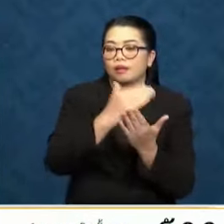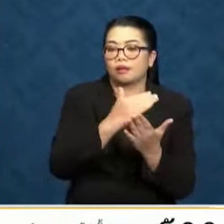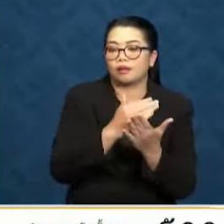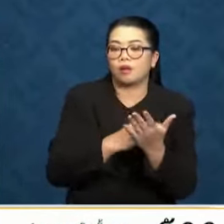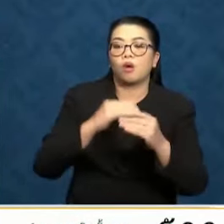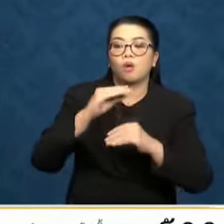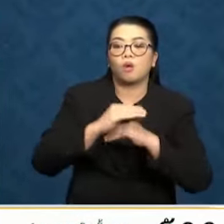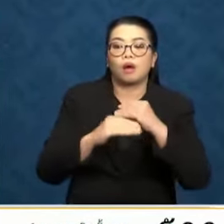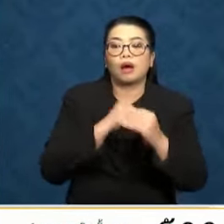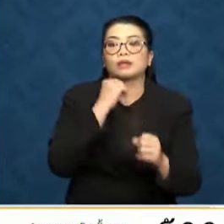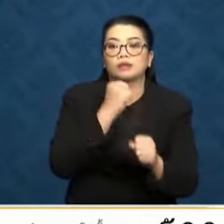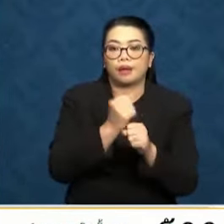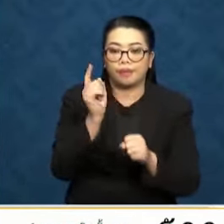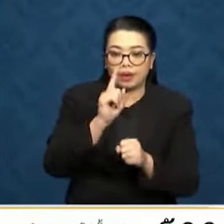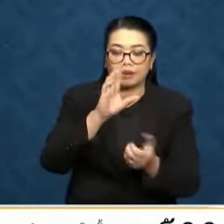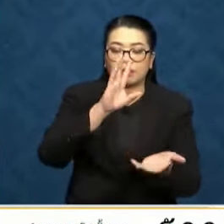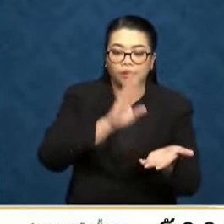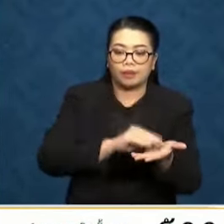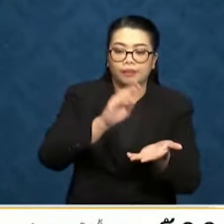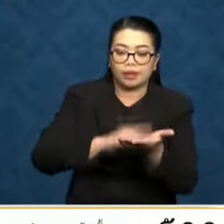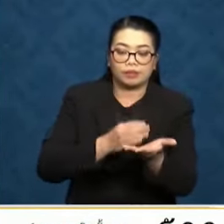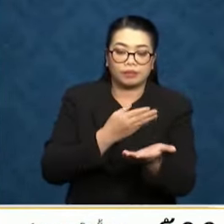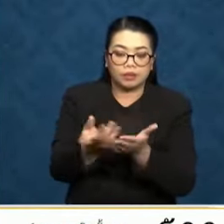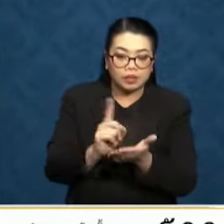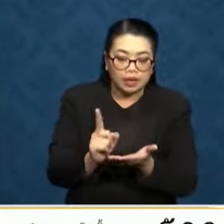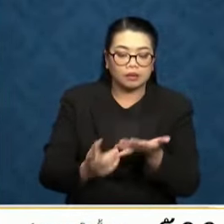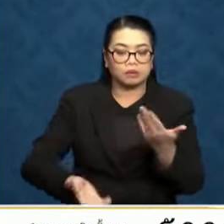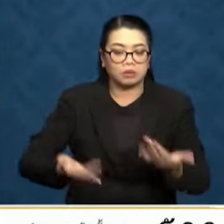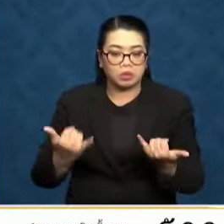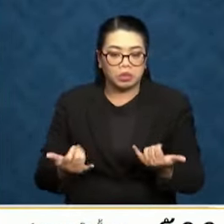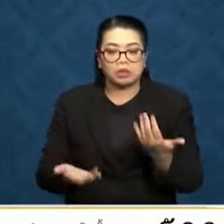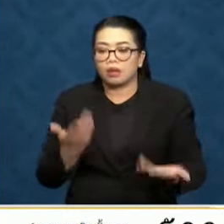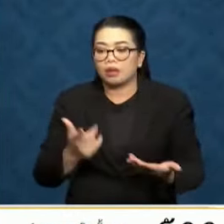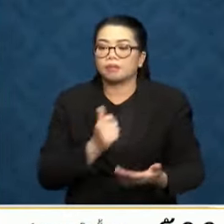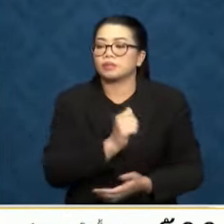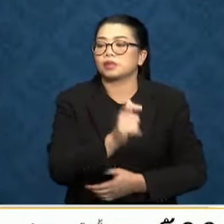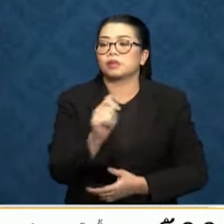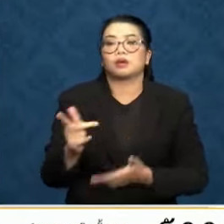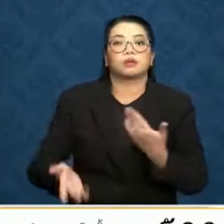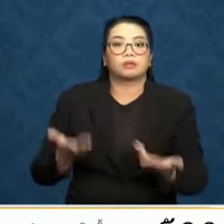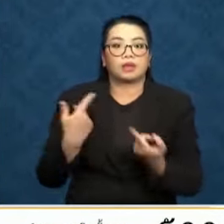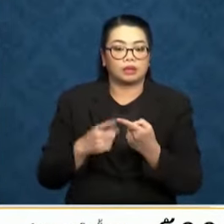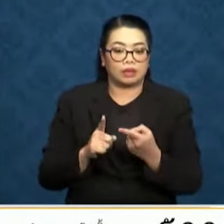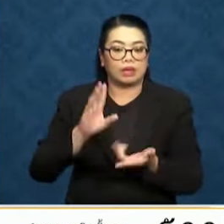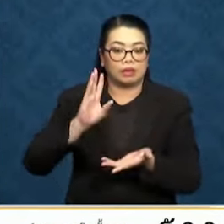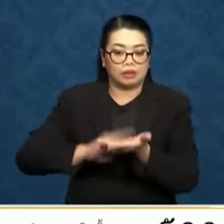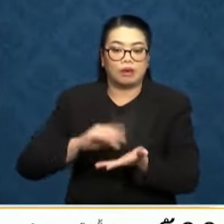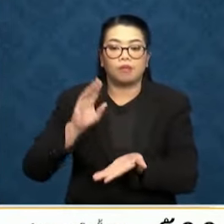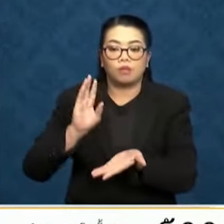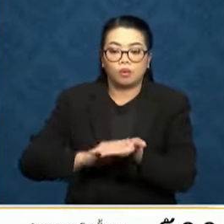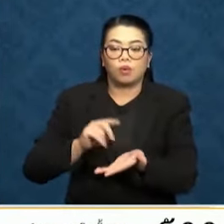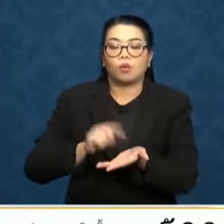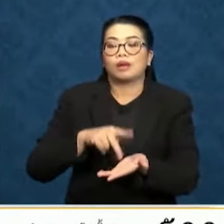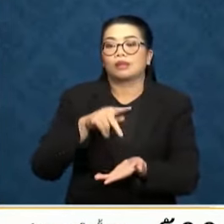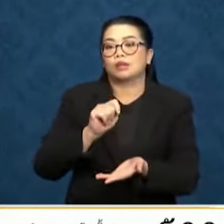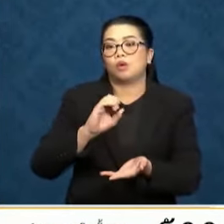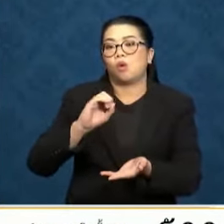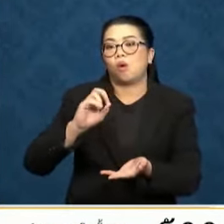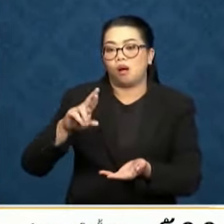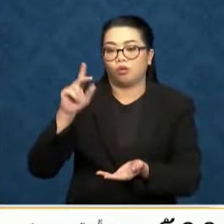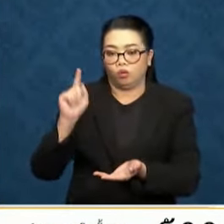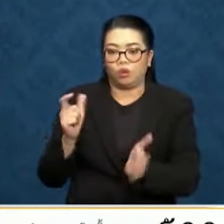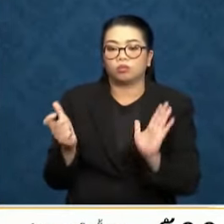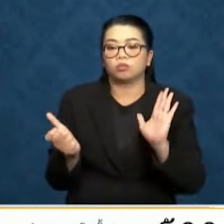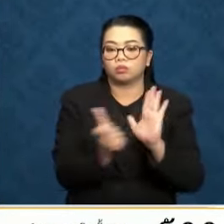โครงการที่จะทำซึ่งปัจจุบันใครอยากจะซื้ออะไรก็ซื้อใครอยากจะจ้างอะไรก็จ้างถูกมั้ยคะแต่ถ้าท่านกำหนดเงื่อนไขบาง